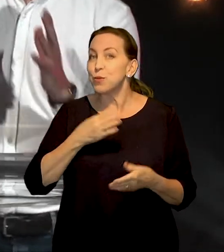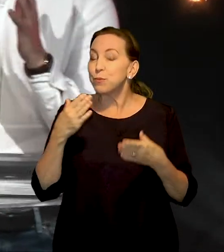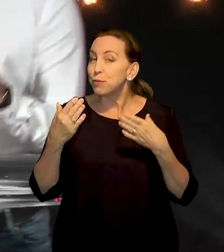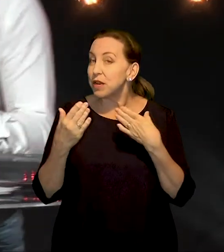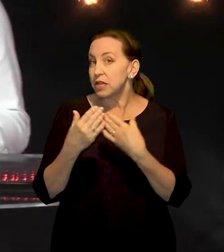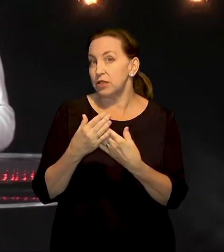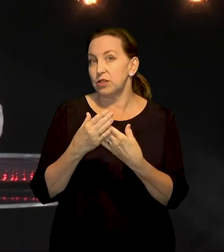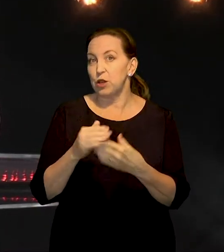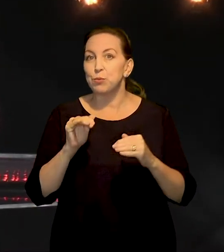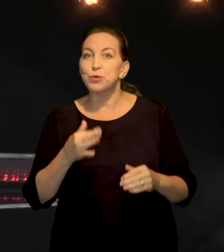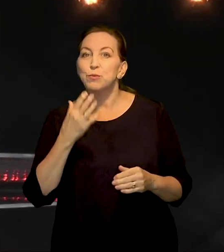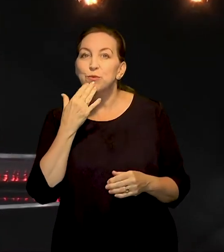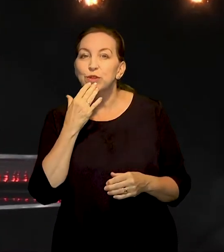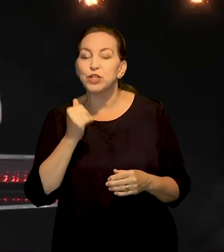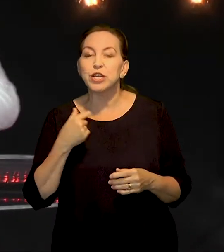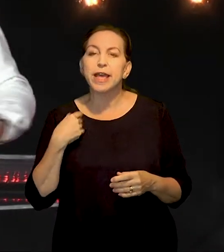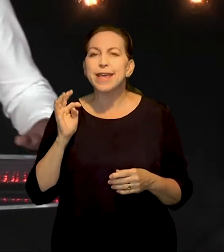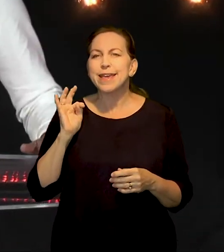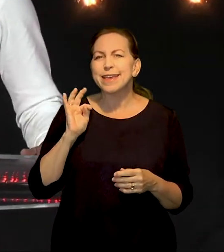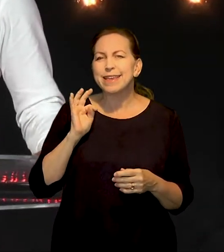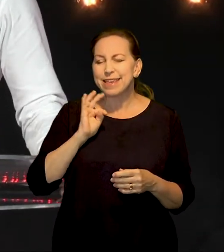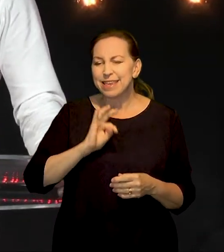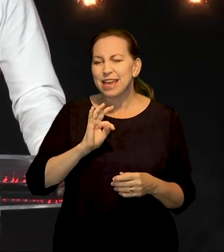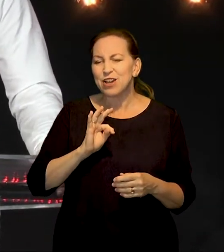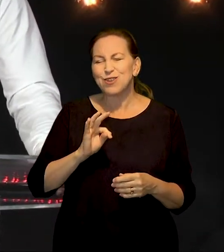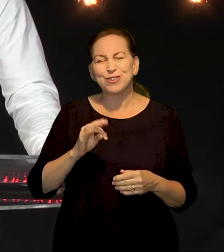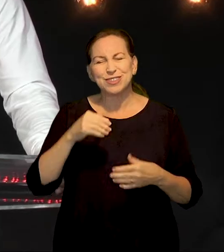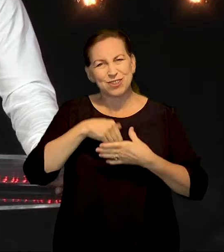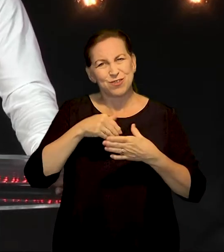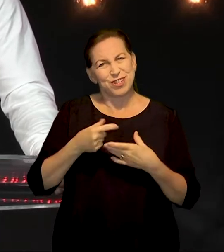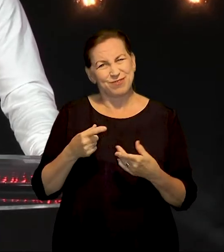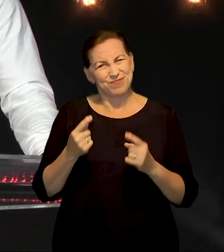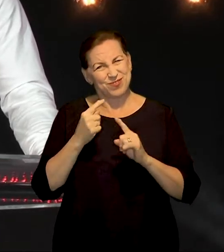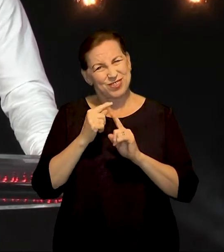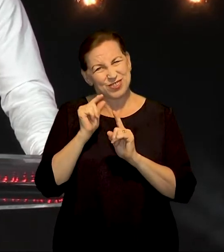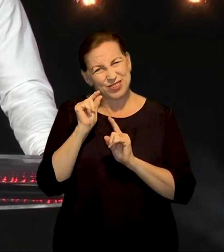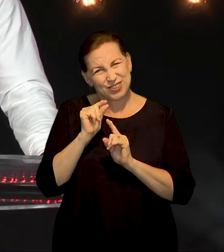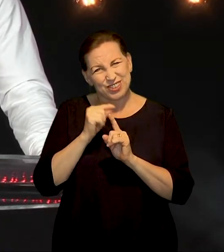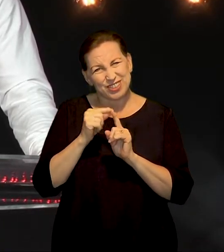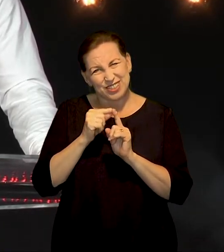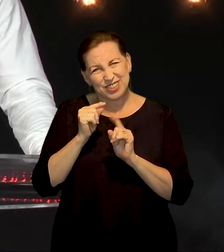możemy stwierdzić, że jego zachowanie jest trochę dziwne.